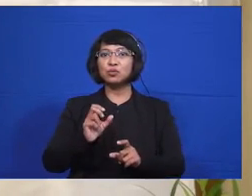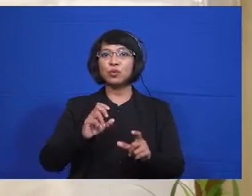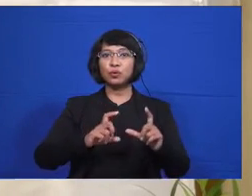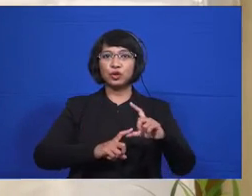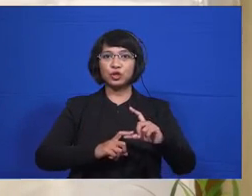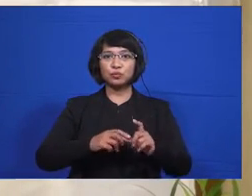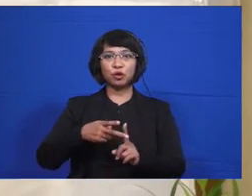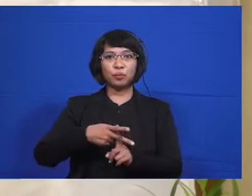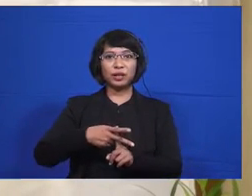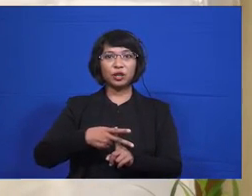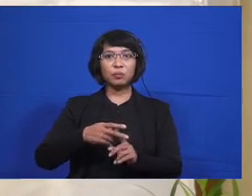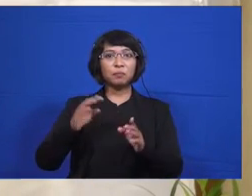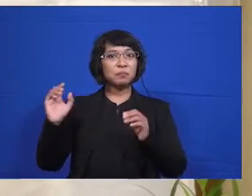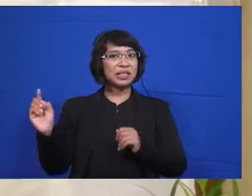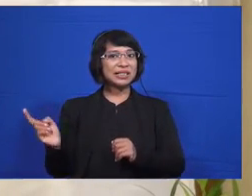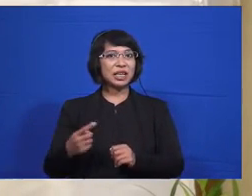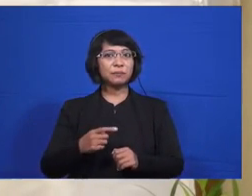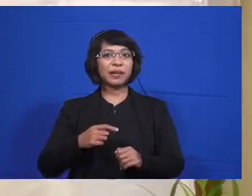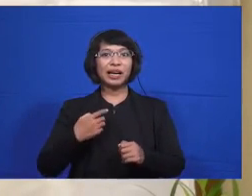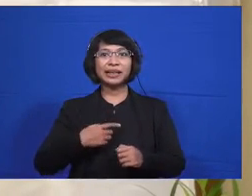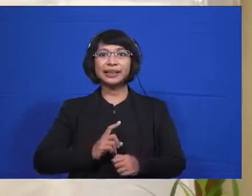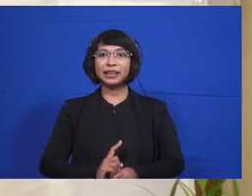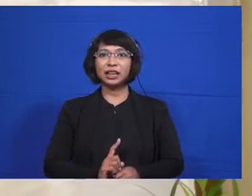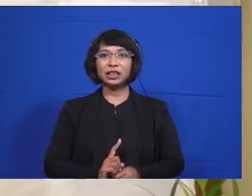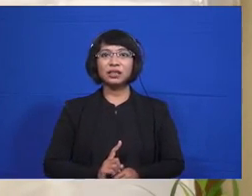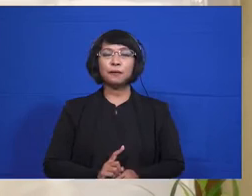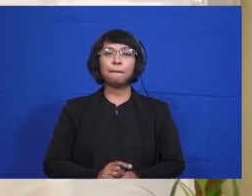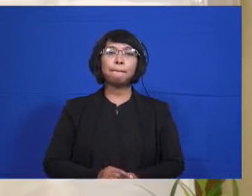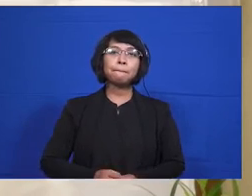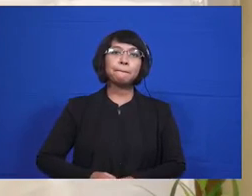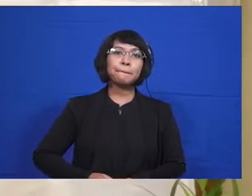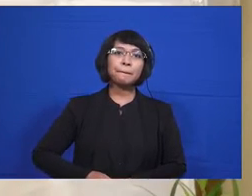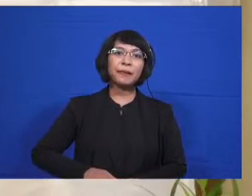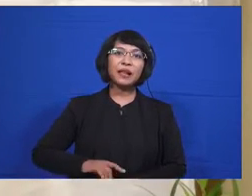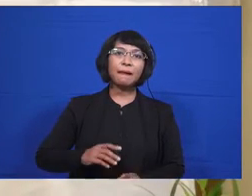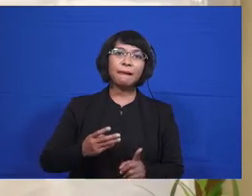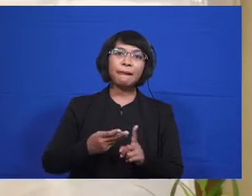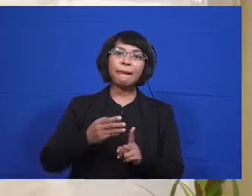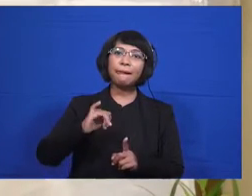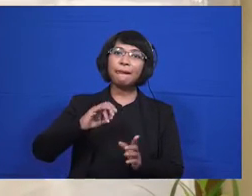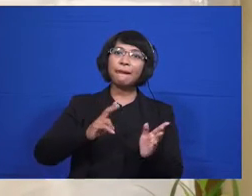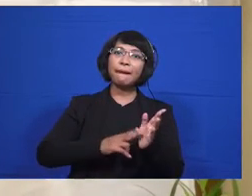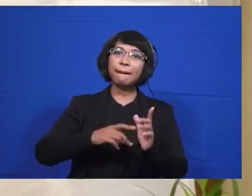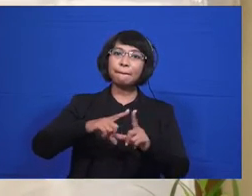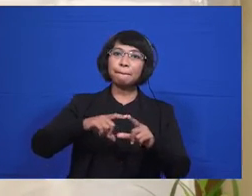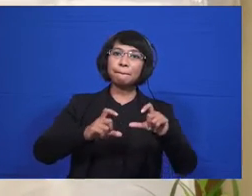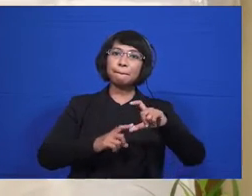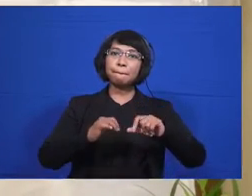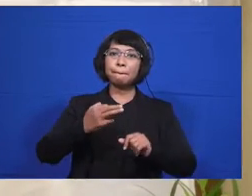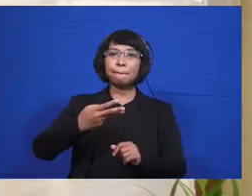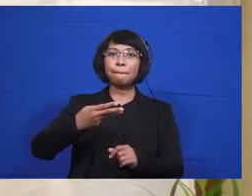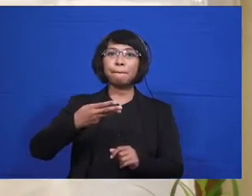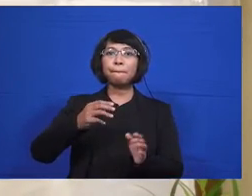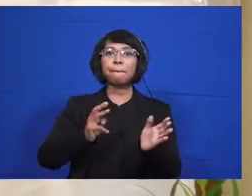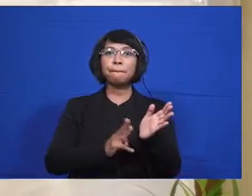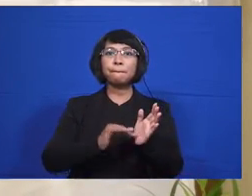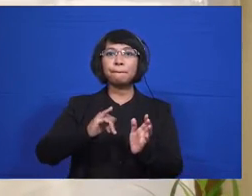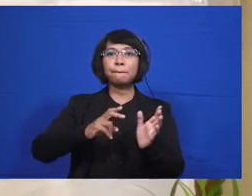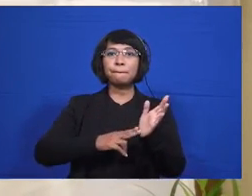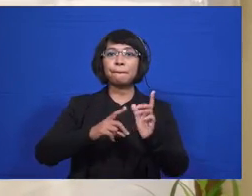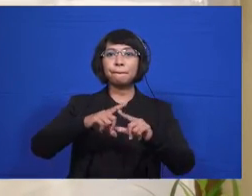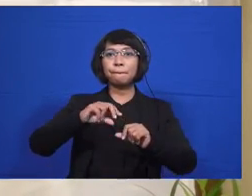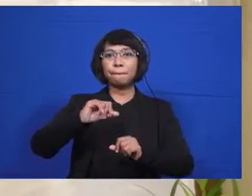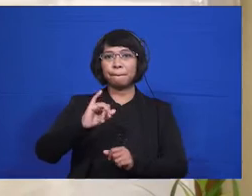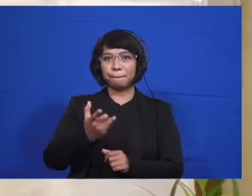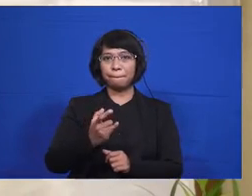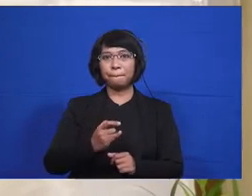mempersiapkan diri berkarya di pembinaan seminari, seminari menengah, tahun orientasi rohani, dan seminari